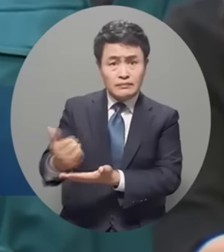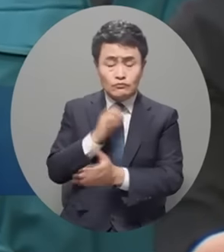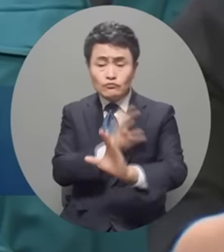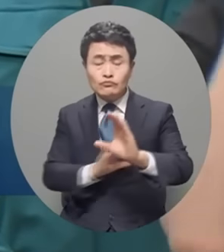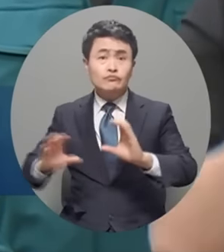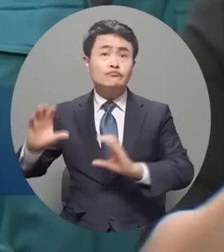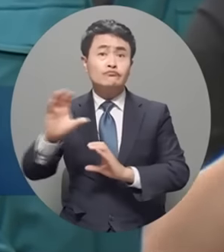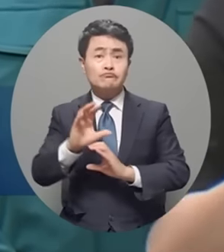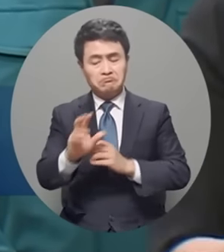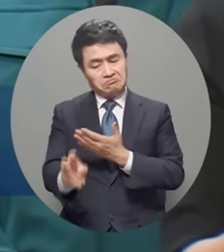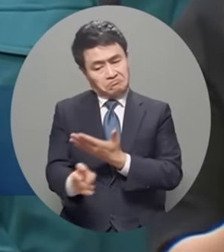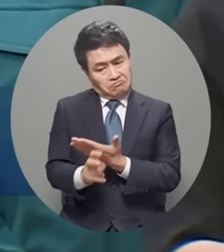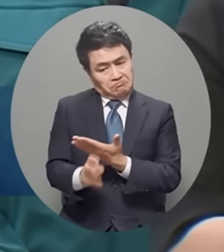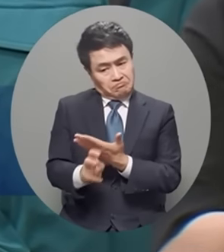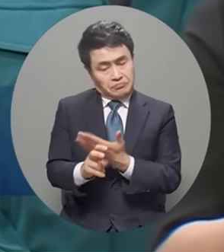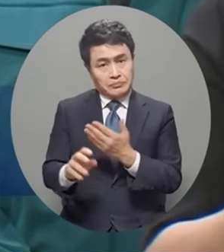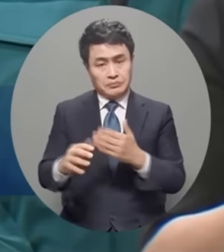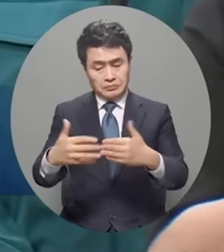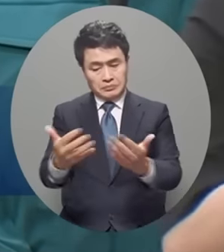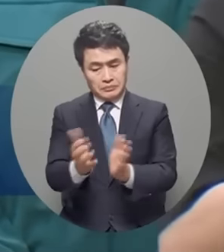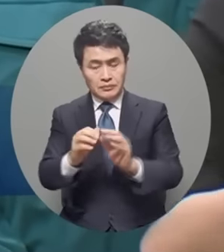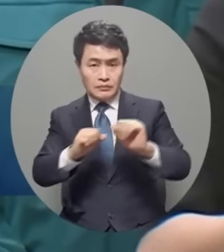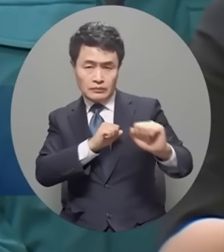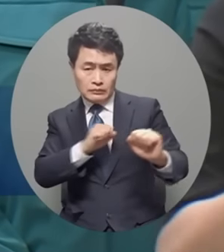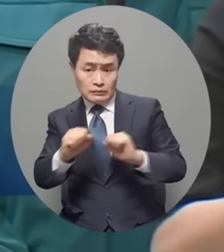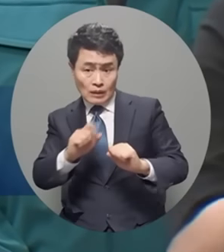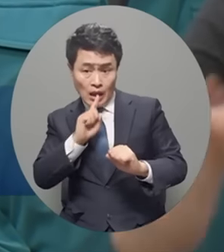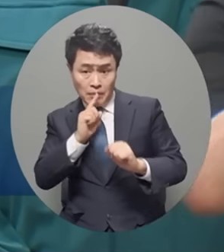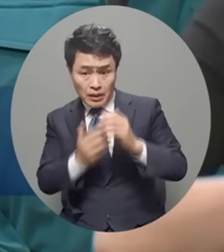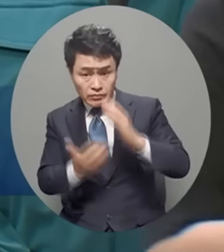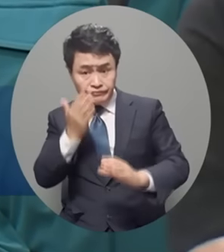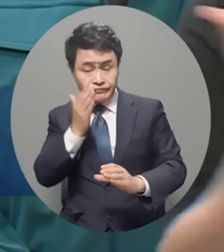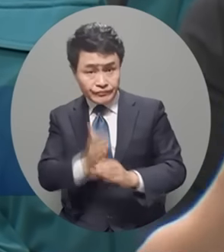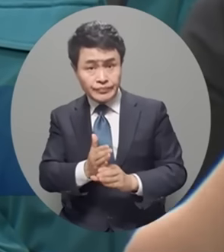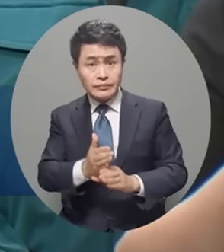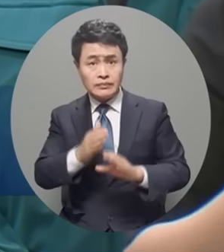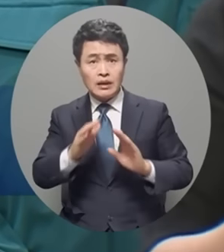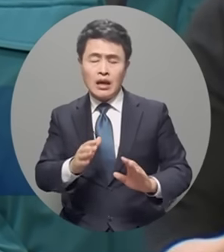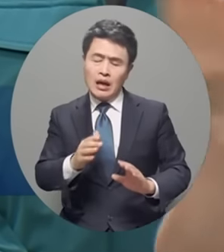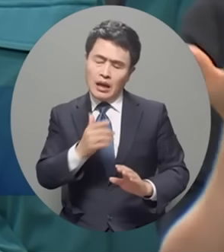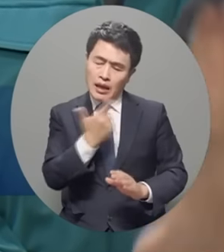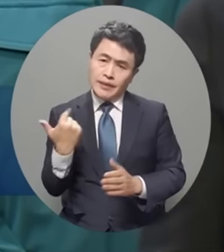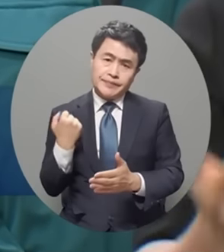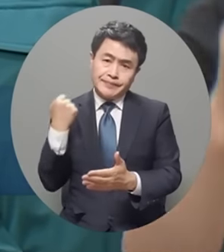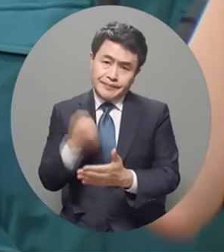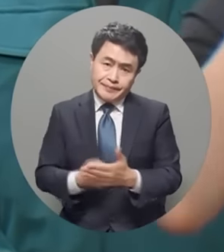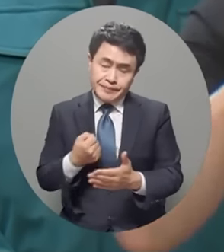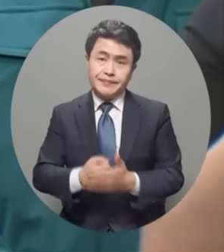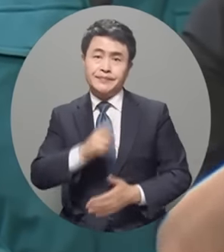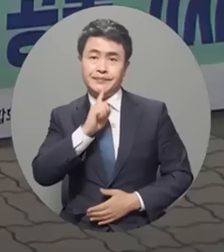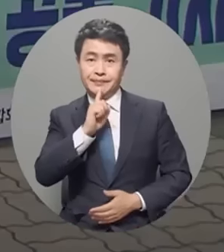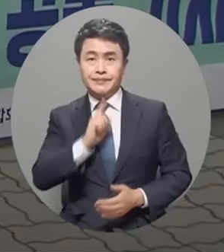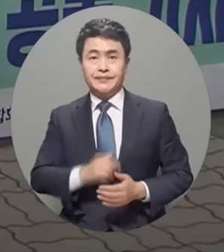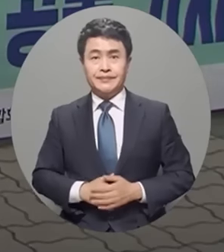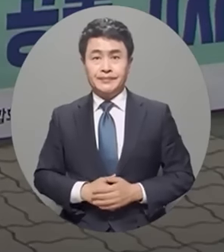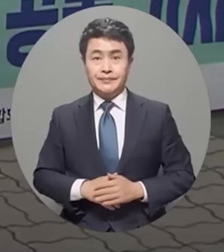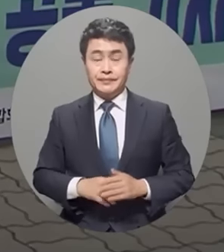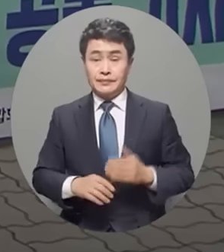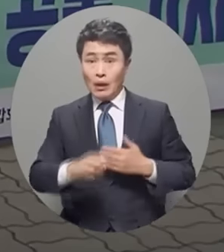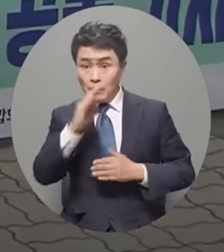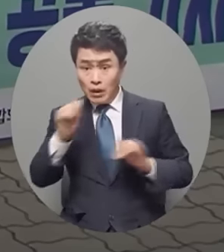추가적인 불법 집단 행동을 거론하고 계십니다. 깊은 유감을 표합니다. 환자